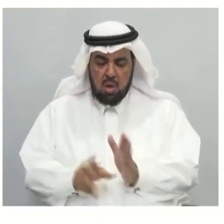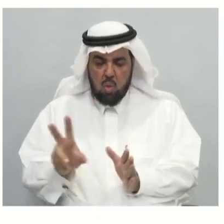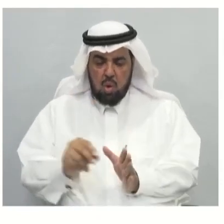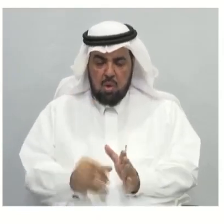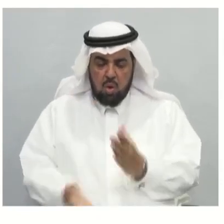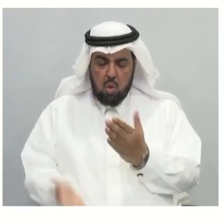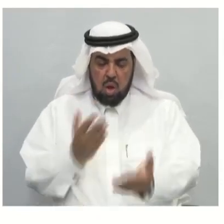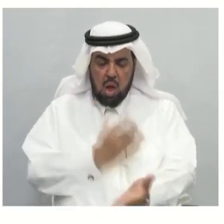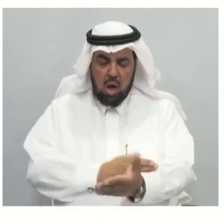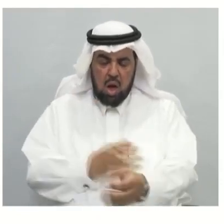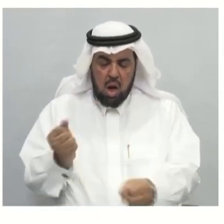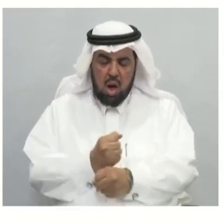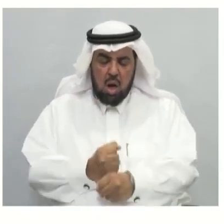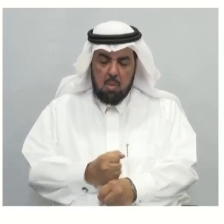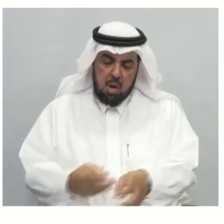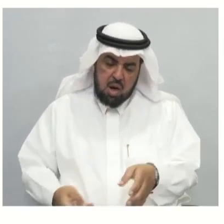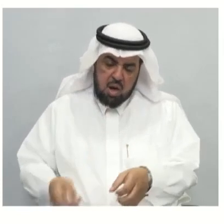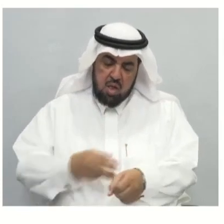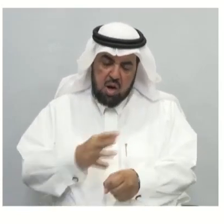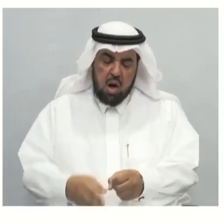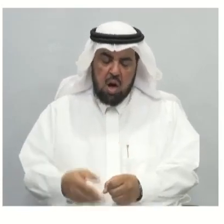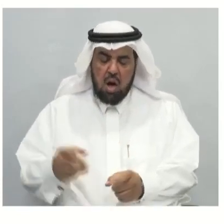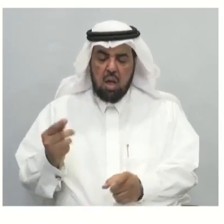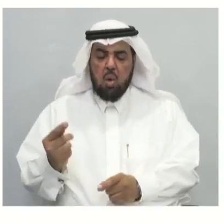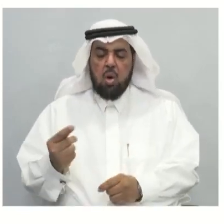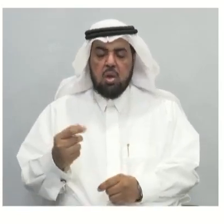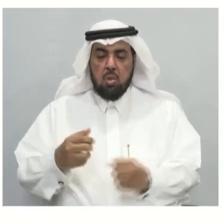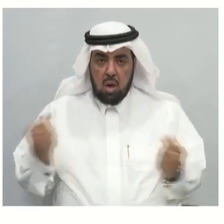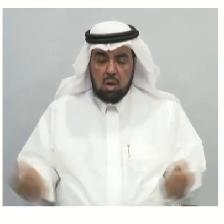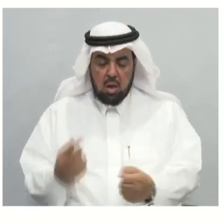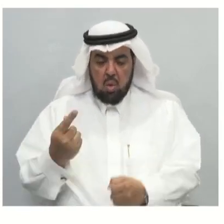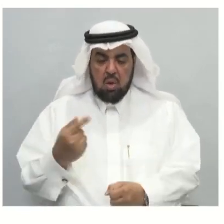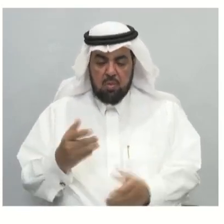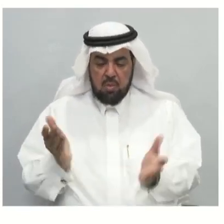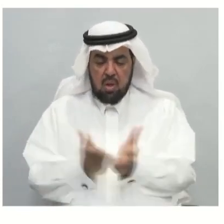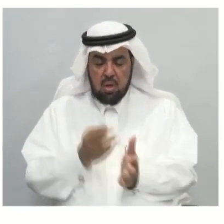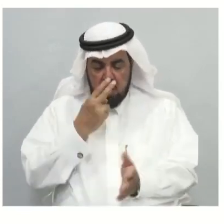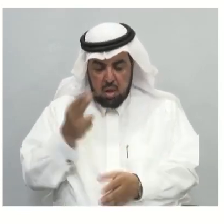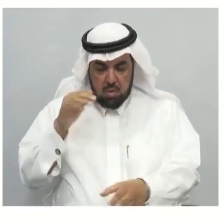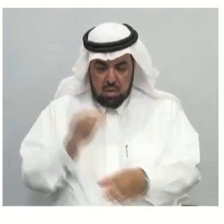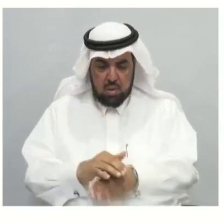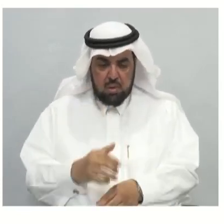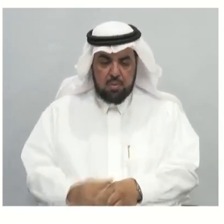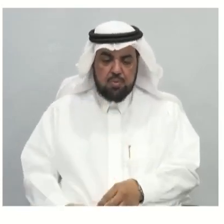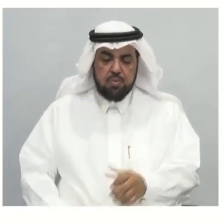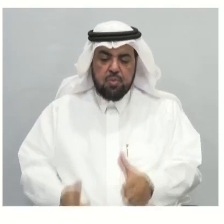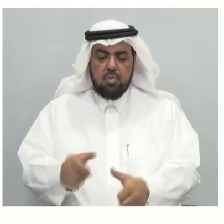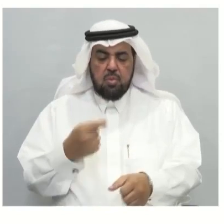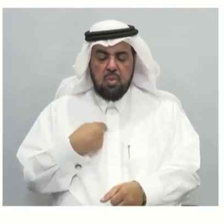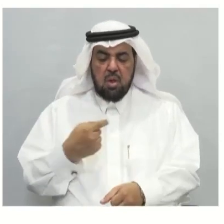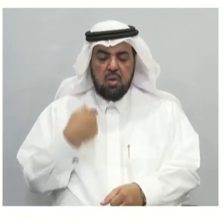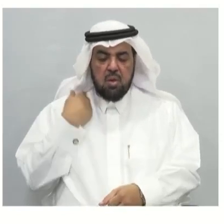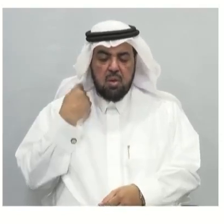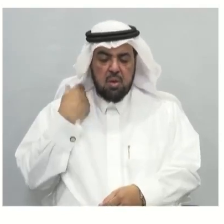وتقارير الاعمال اثراءات الوحده في الدرس السابق تحدثنا في اختبر